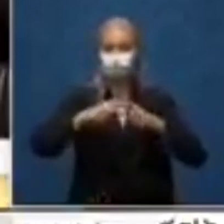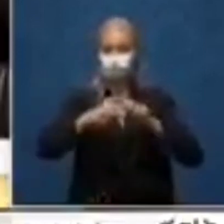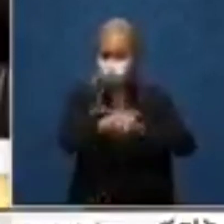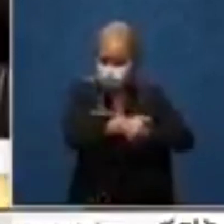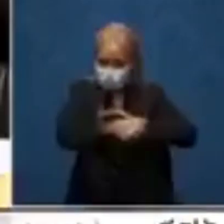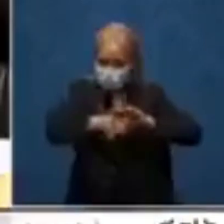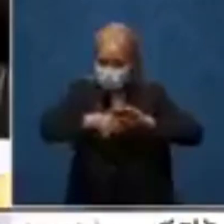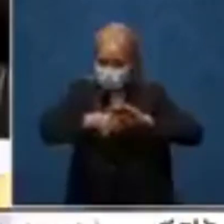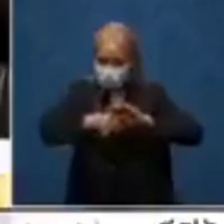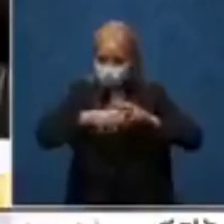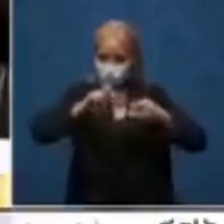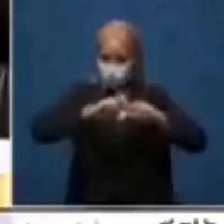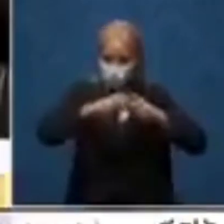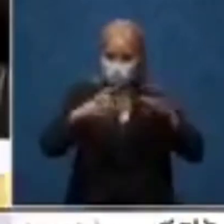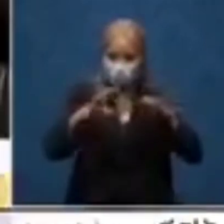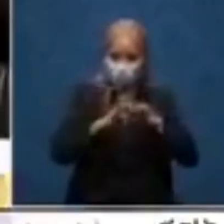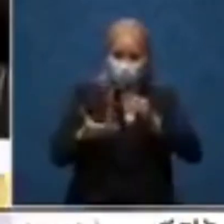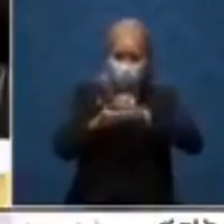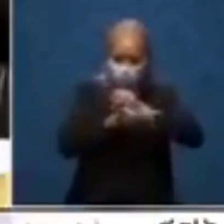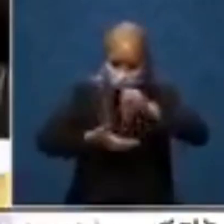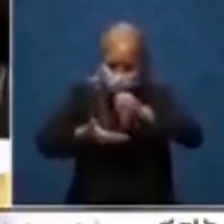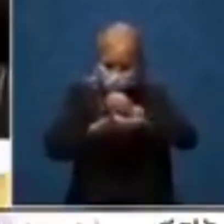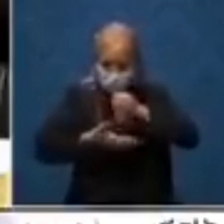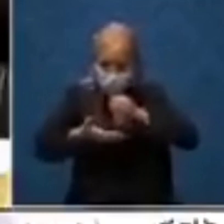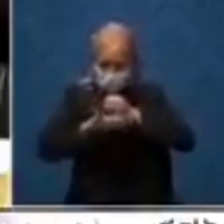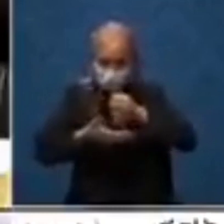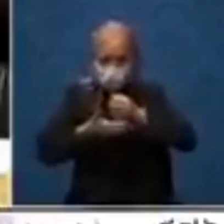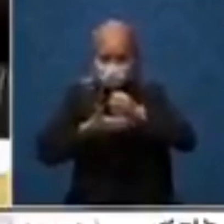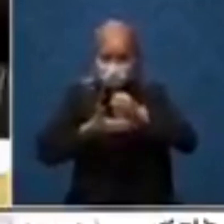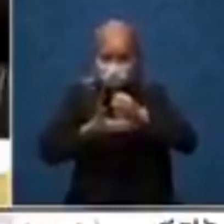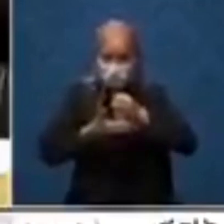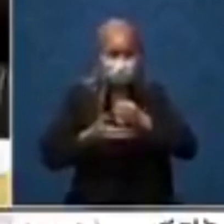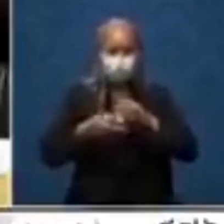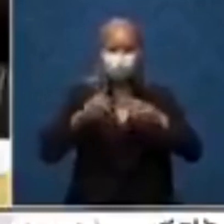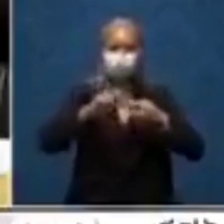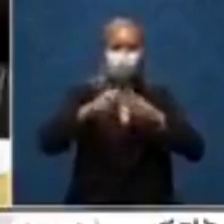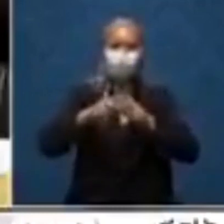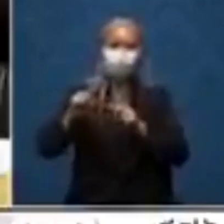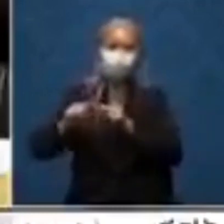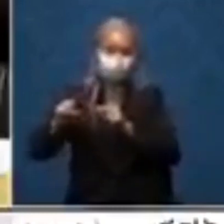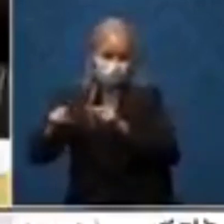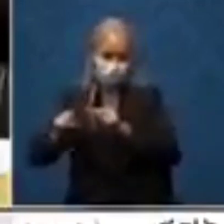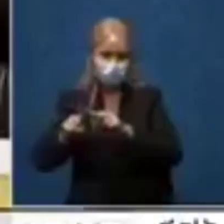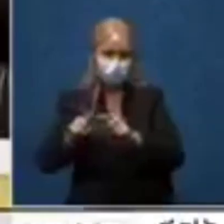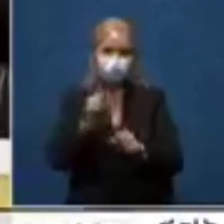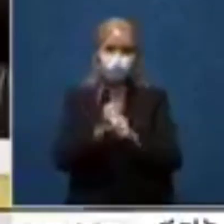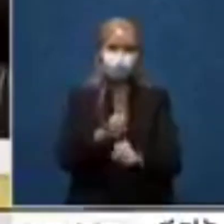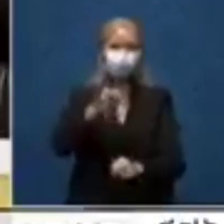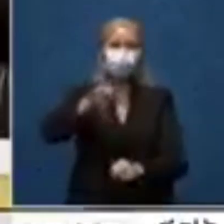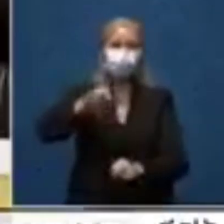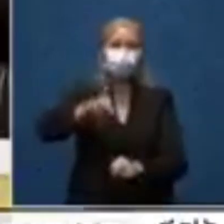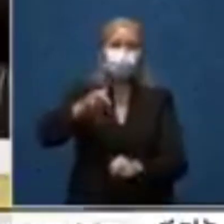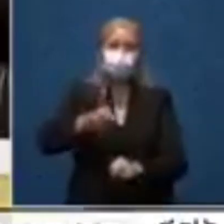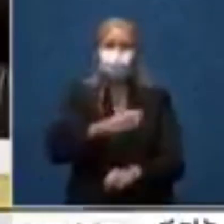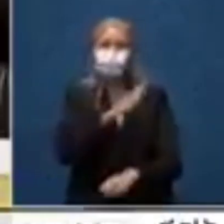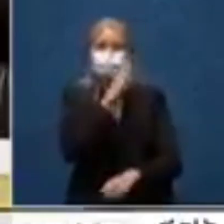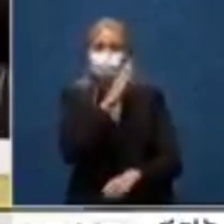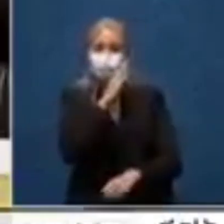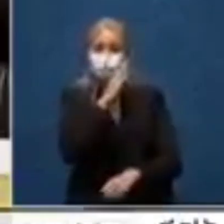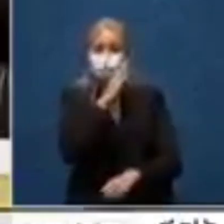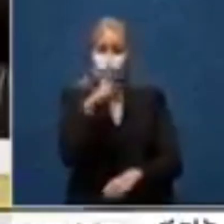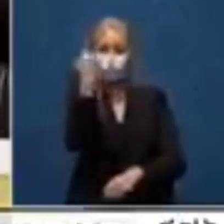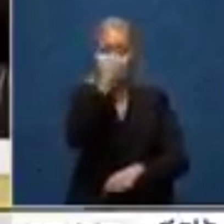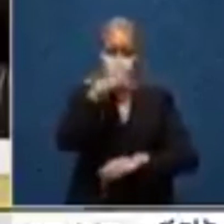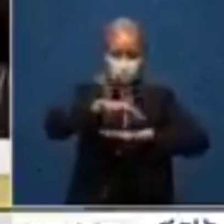นะคะปัญหายาเสพติดนะคะปัญหาการไม่ถอดบทเรียนปัญหาการที่เจ้าหน้าที่นะคะเกษียณราชการแล้วยังสามารถพกพาอาวุธปืน